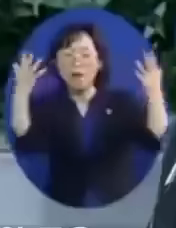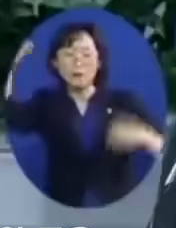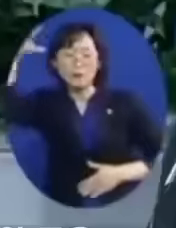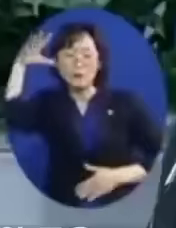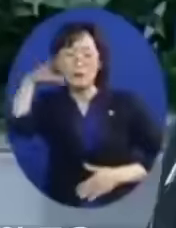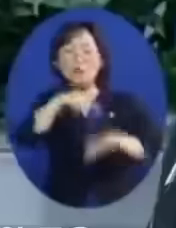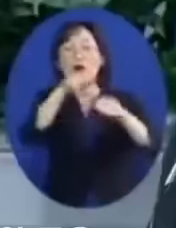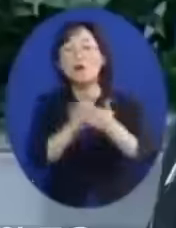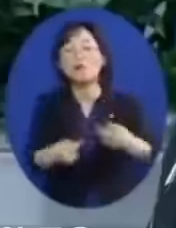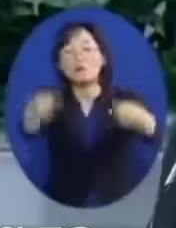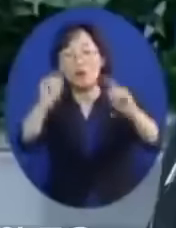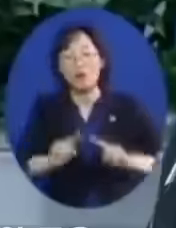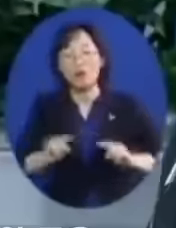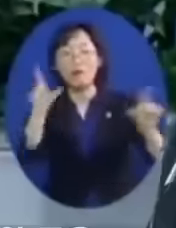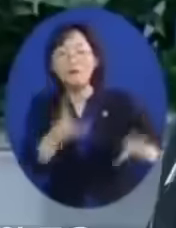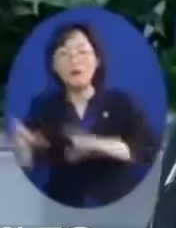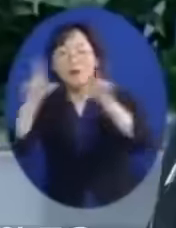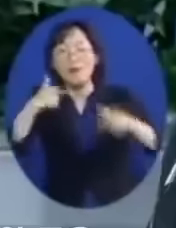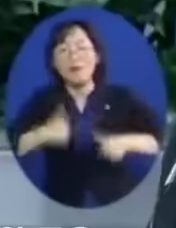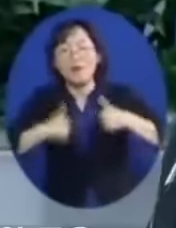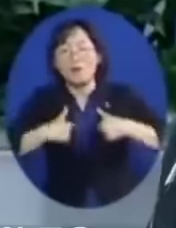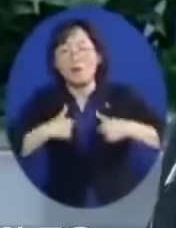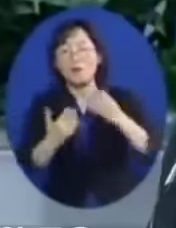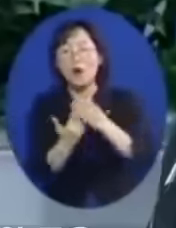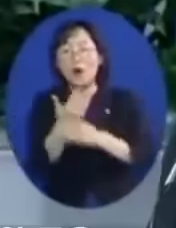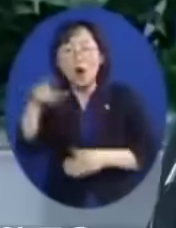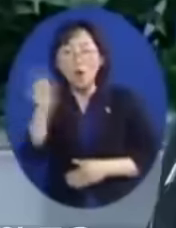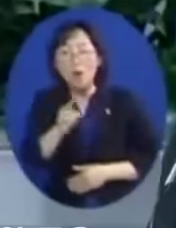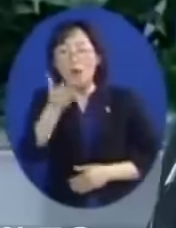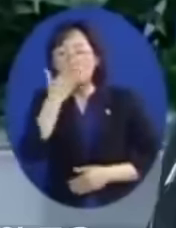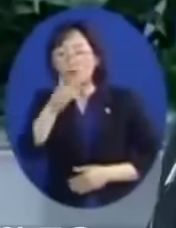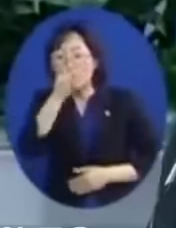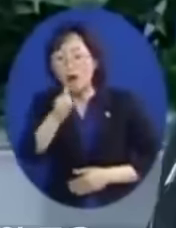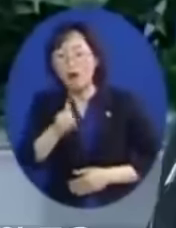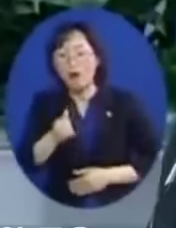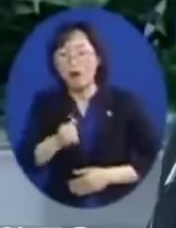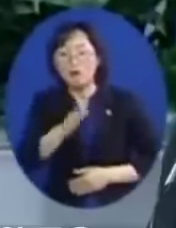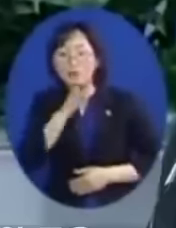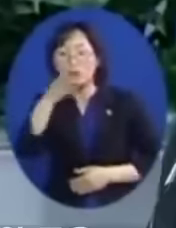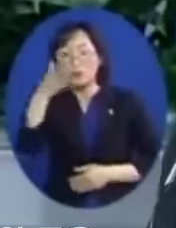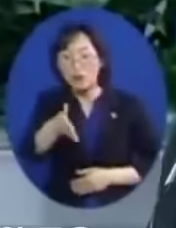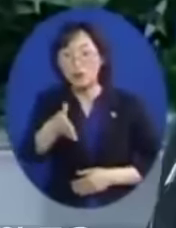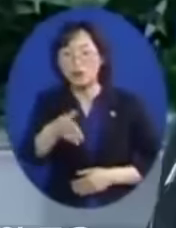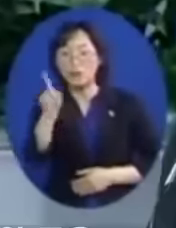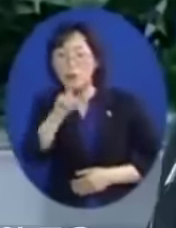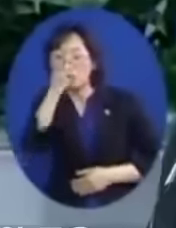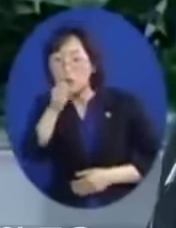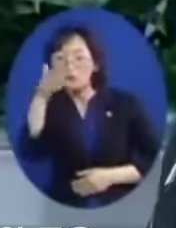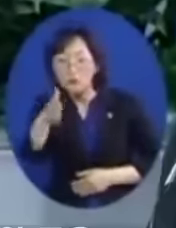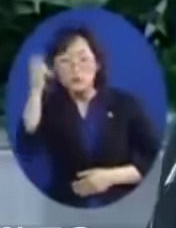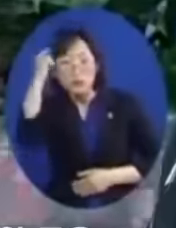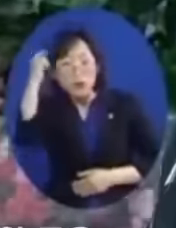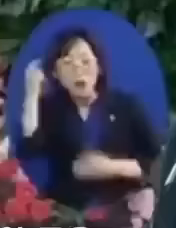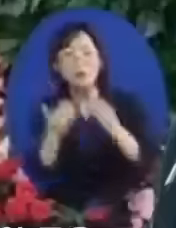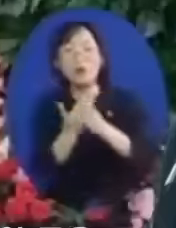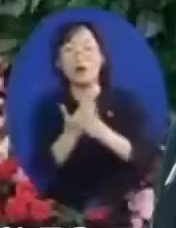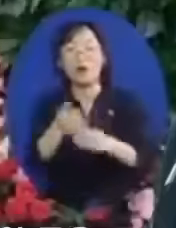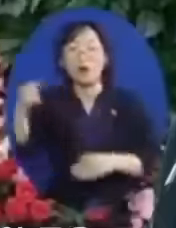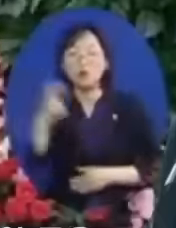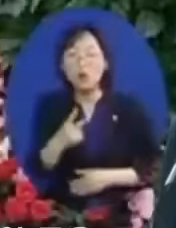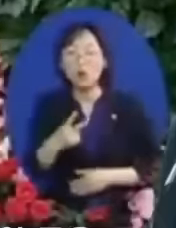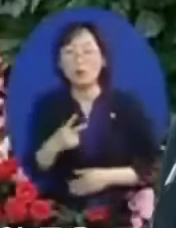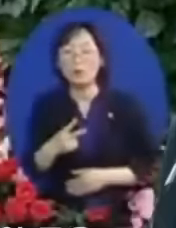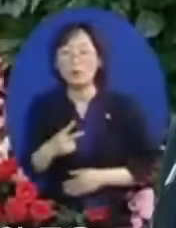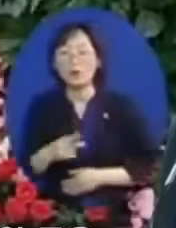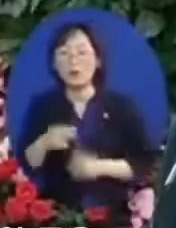들어오고 삶의 기쁨이 용수 넘치며 무언가 할 수 있을 것 같은 긍정적인 희망찬 생각이 들어왔습니다. 게다가 그가